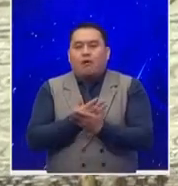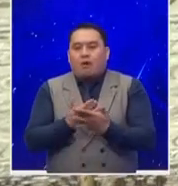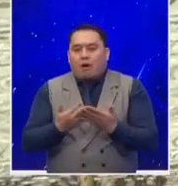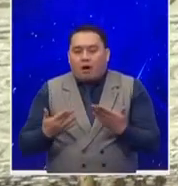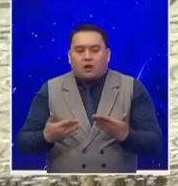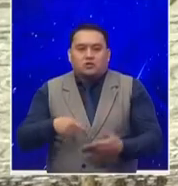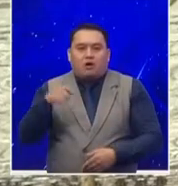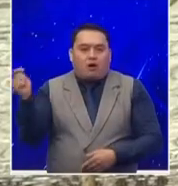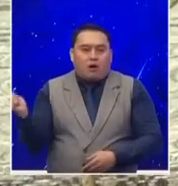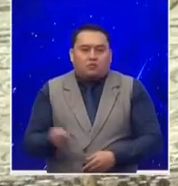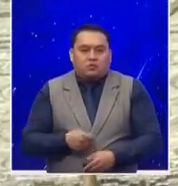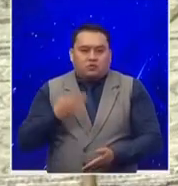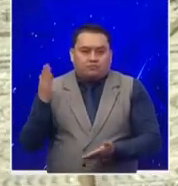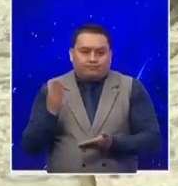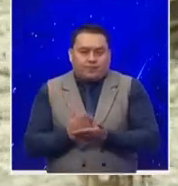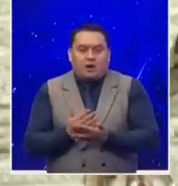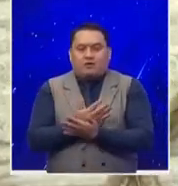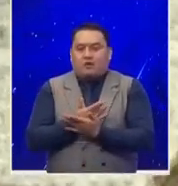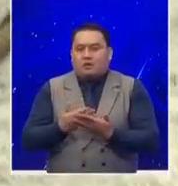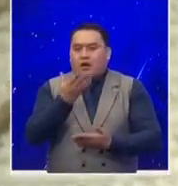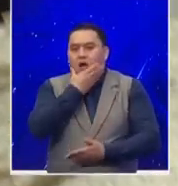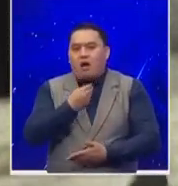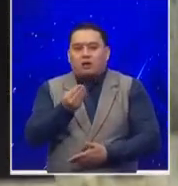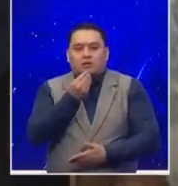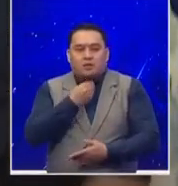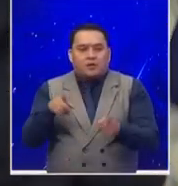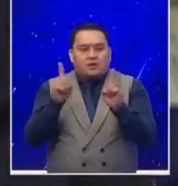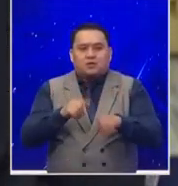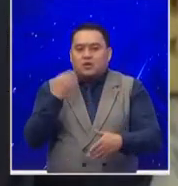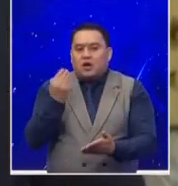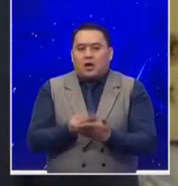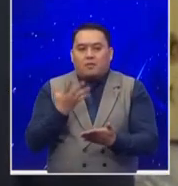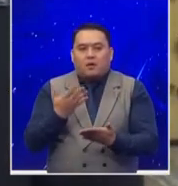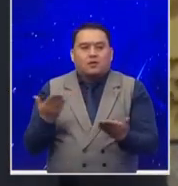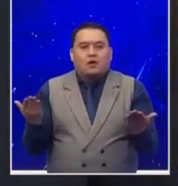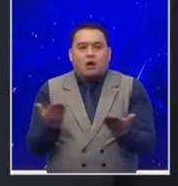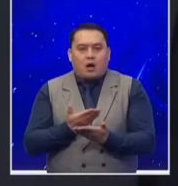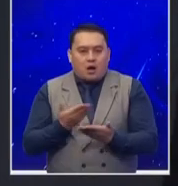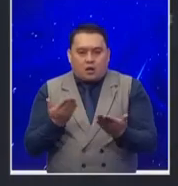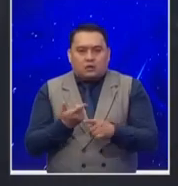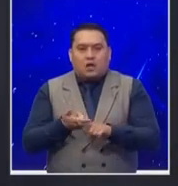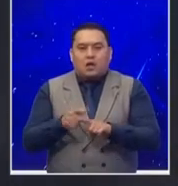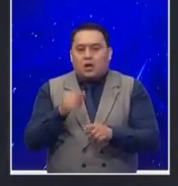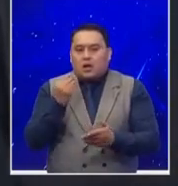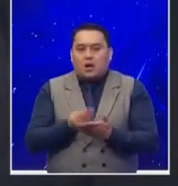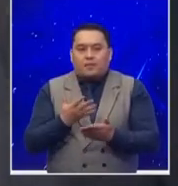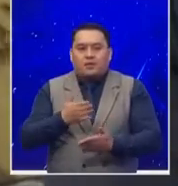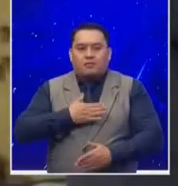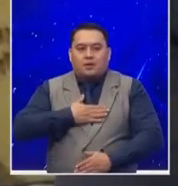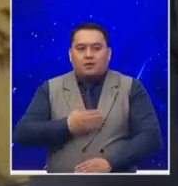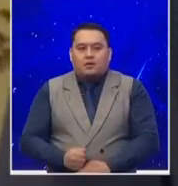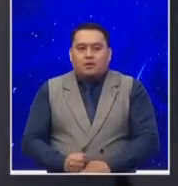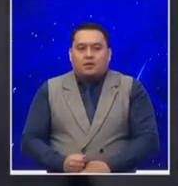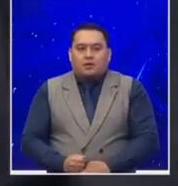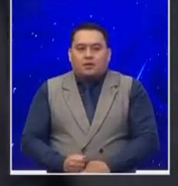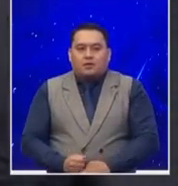қамшылардың түрлерін көріп жатырмын. Бірінен бірі өткен әдемі. Ішлеріндегі ең бағалысы қайсы? Ең қымбаты өзіңізге? Маған ең қымбаты